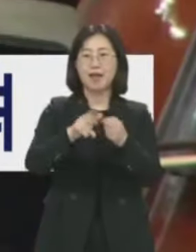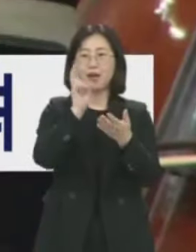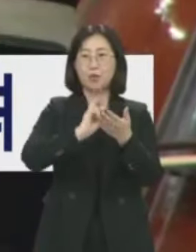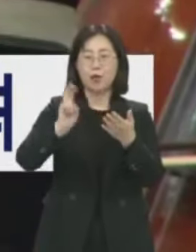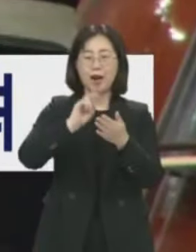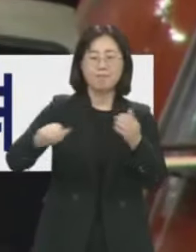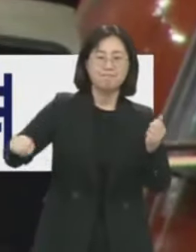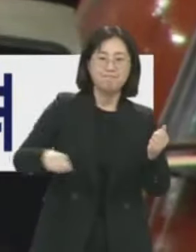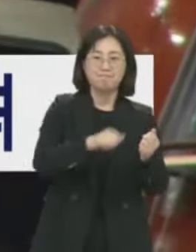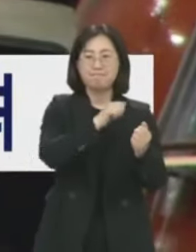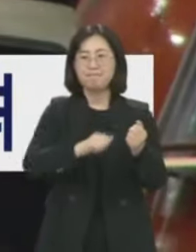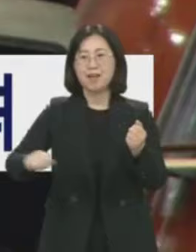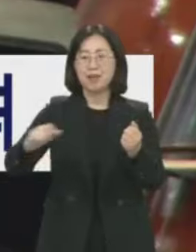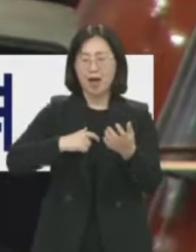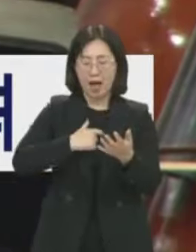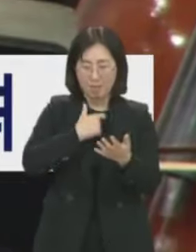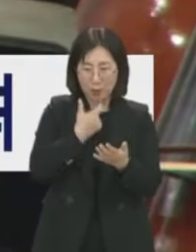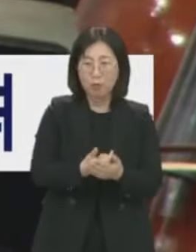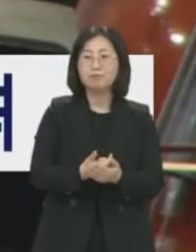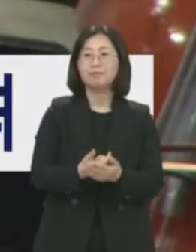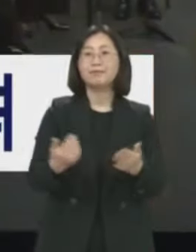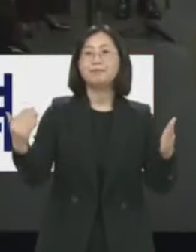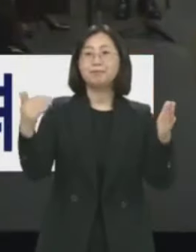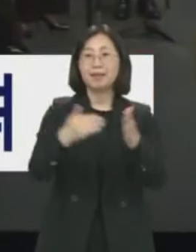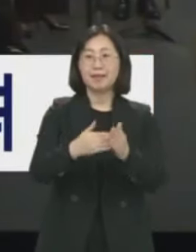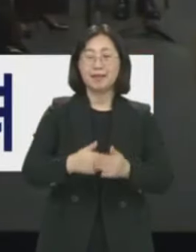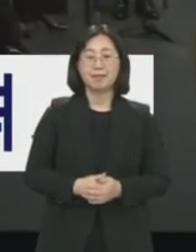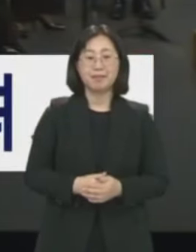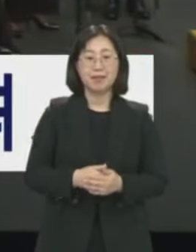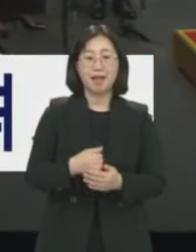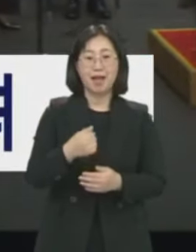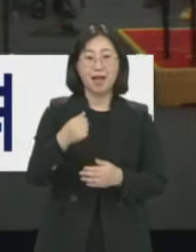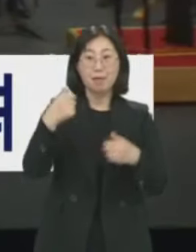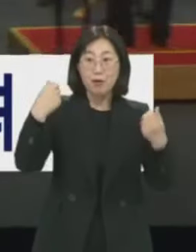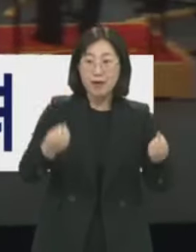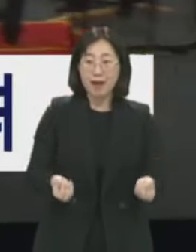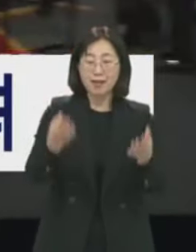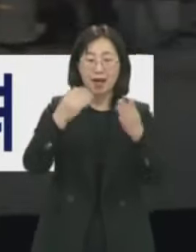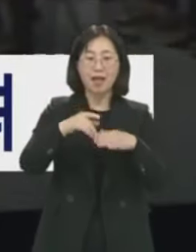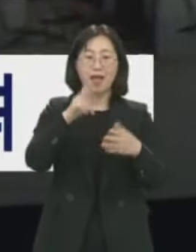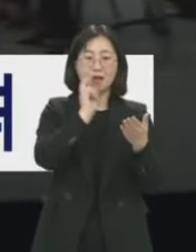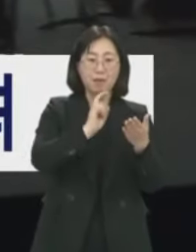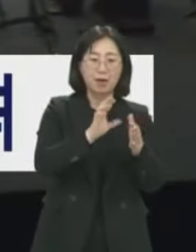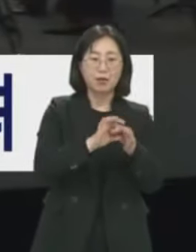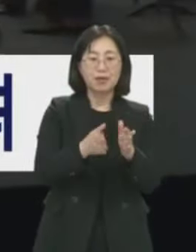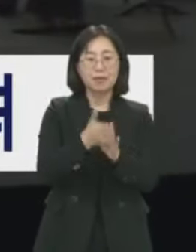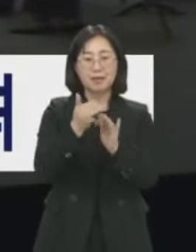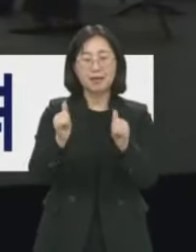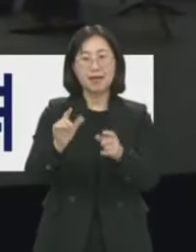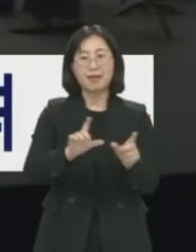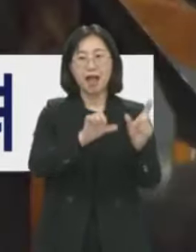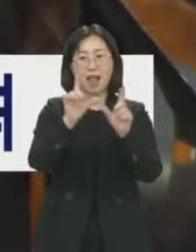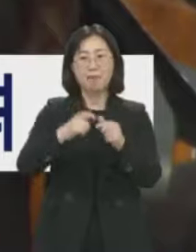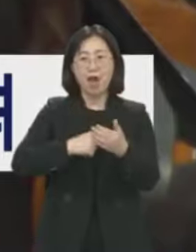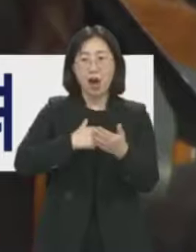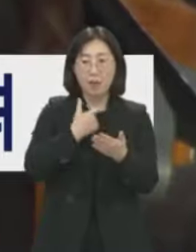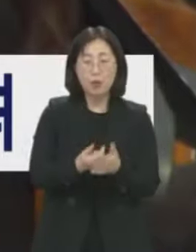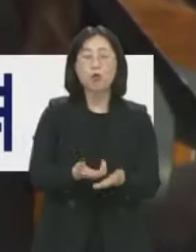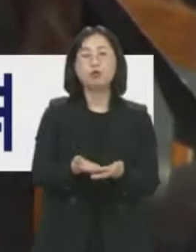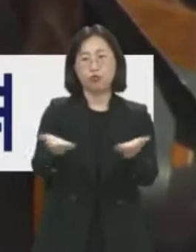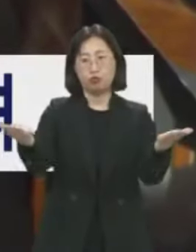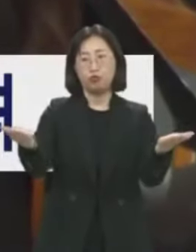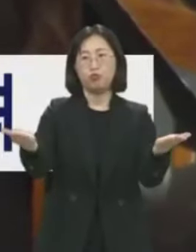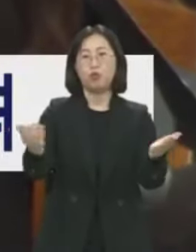감동적인 피날레를 장식했습니다. 대전 예술의 전당은 이번 페스티벌이 음악을 통해 시민들의 삶에 깊은 울림을